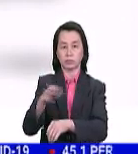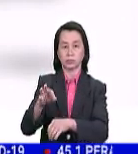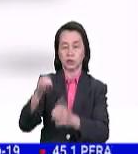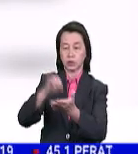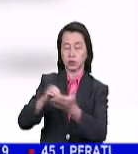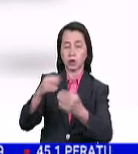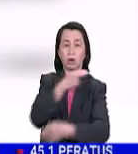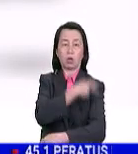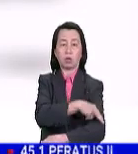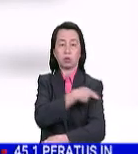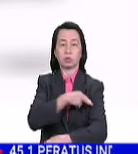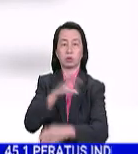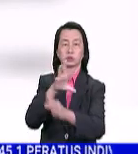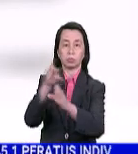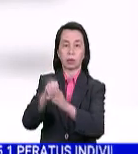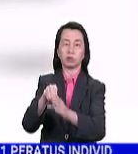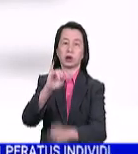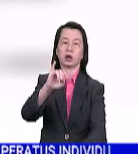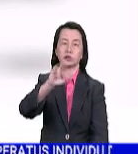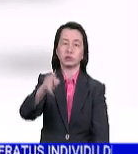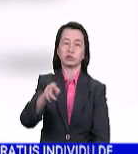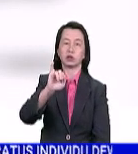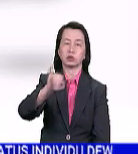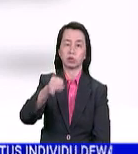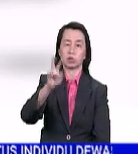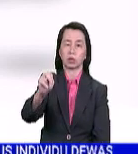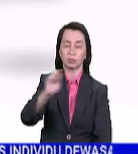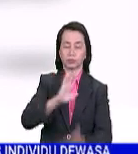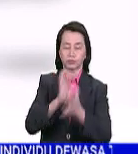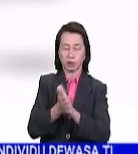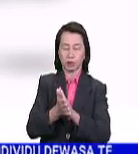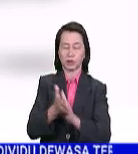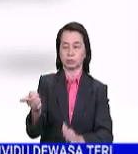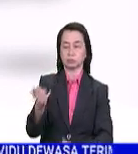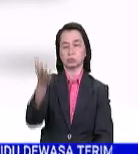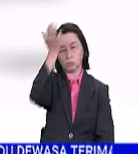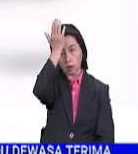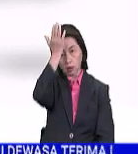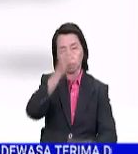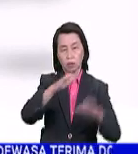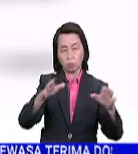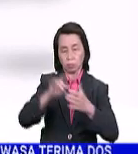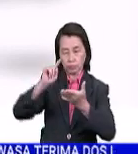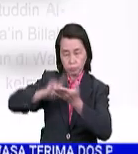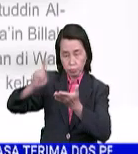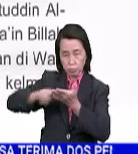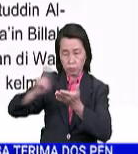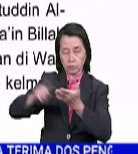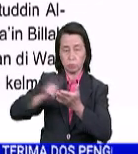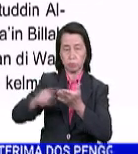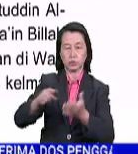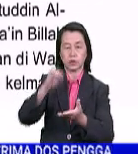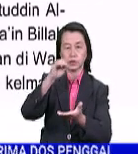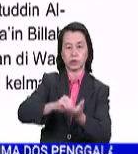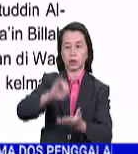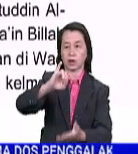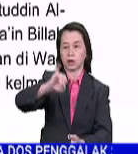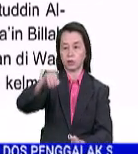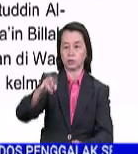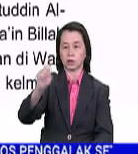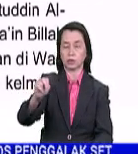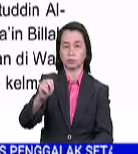Hospital Awam termasuk IJN. Sehubungan itu, Seri Paduka Baginda berkenan menjalani pemeriksaan respiratori di